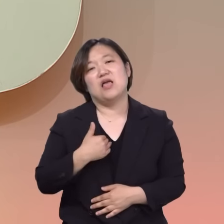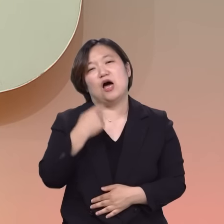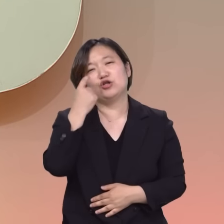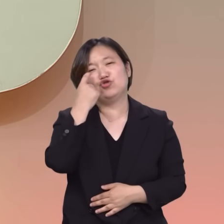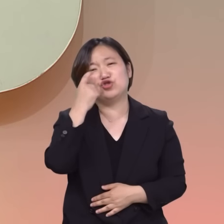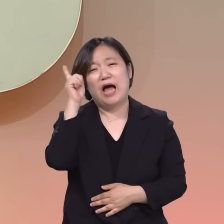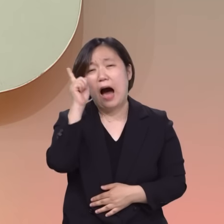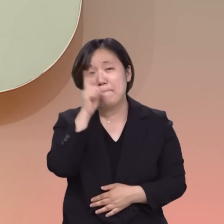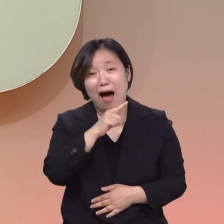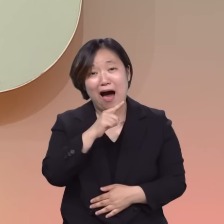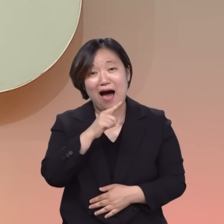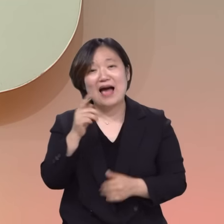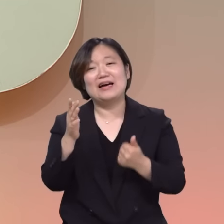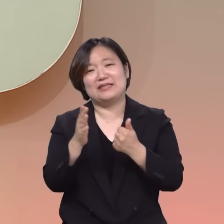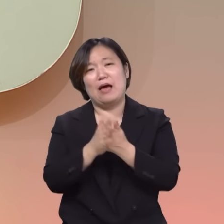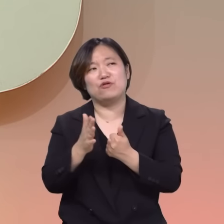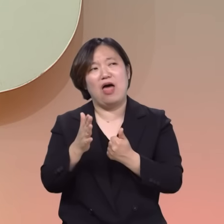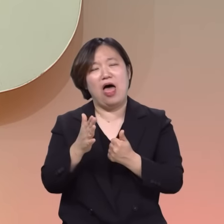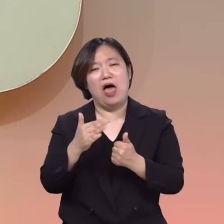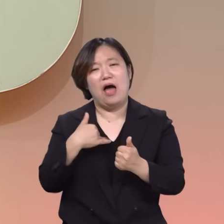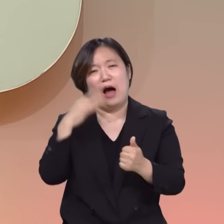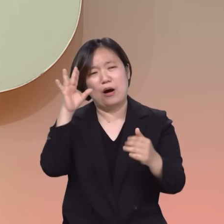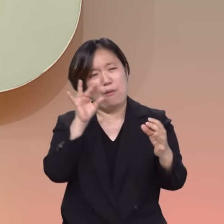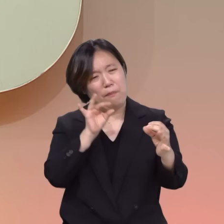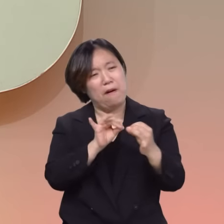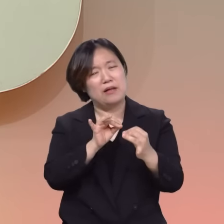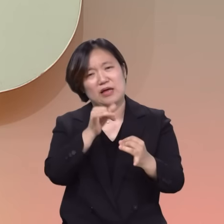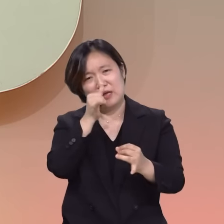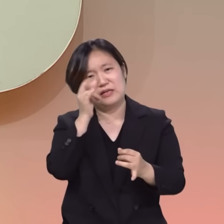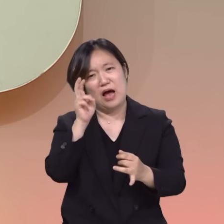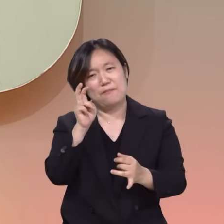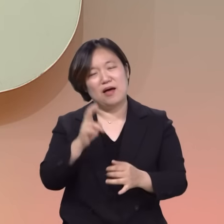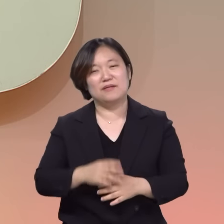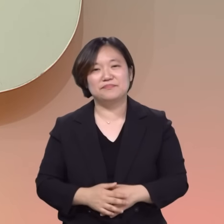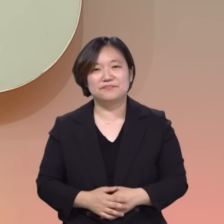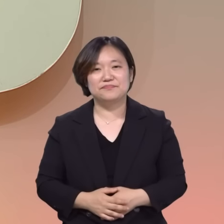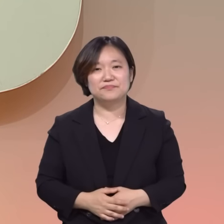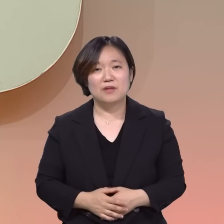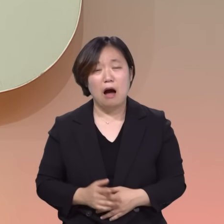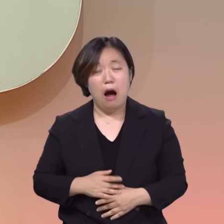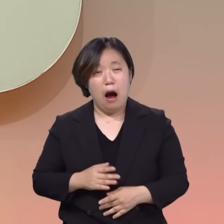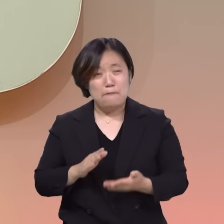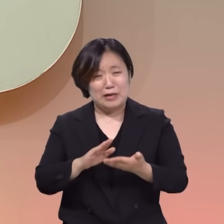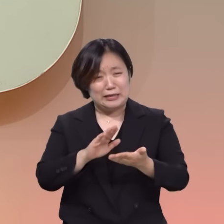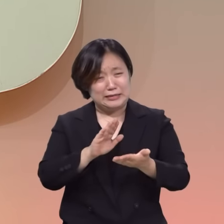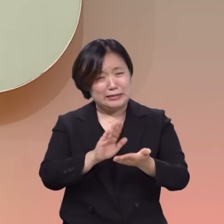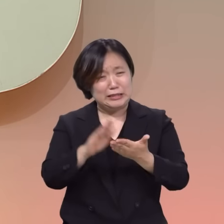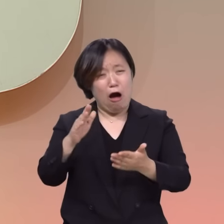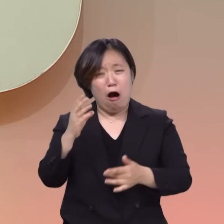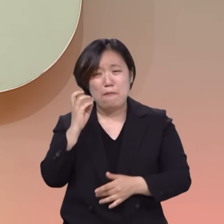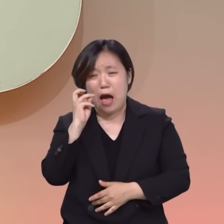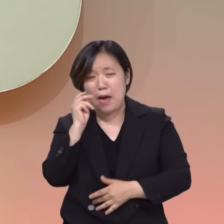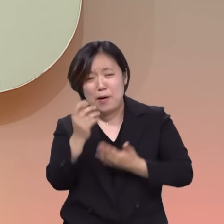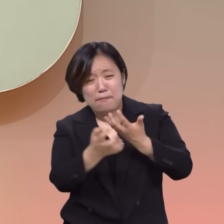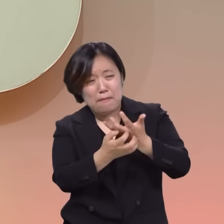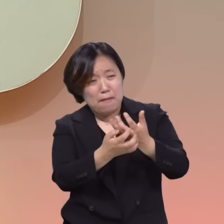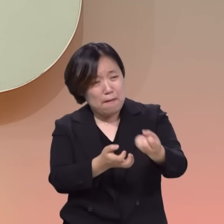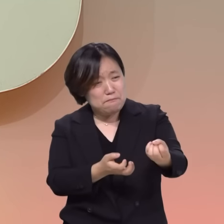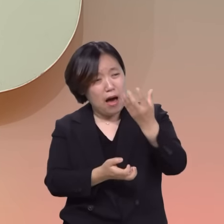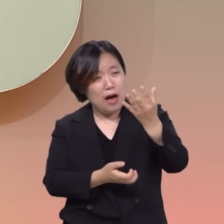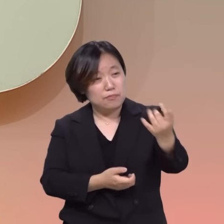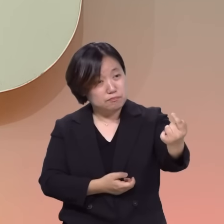눈이 안 좋기 때문에 아마 더 감정이 몰나 봐요 그 뜨거운 기 우 눈동자에 톡하고 튀면서